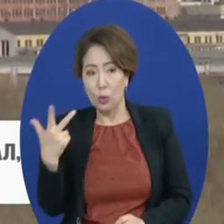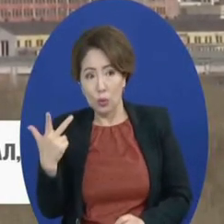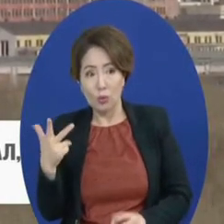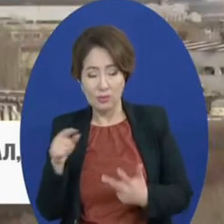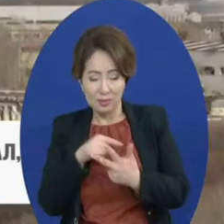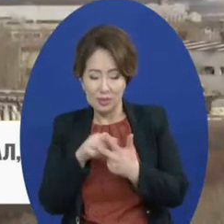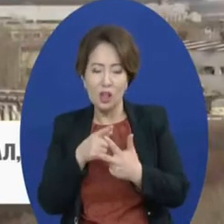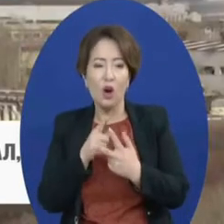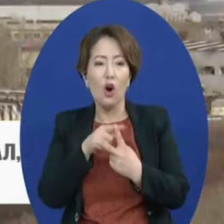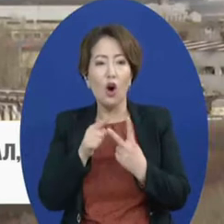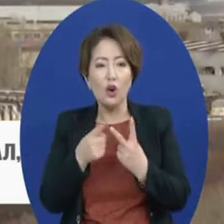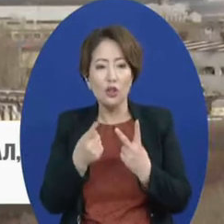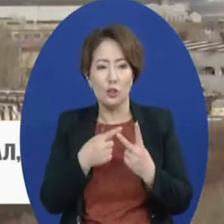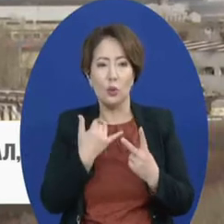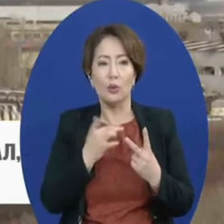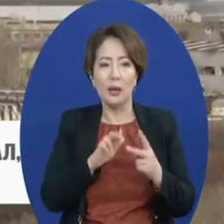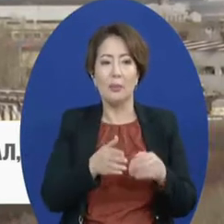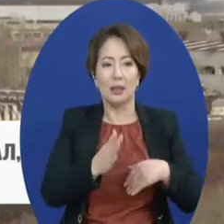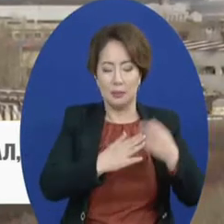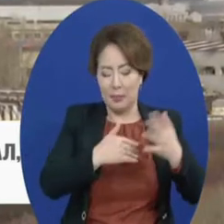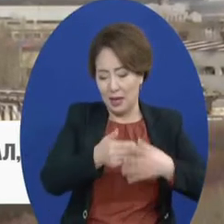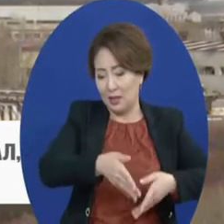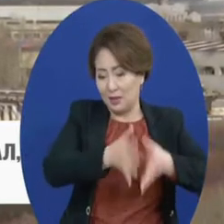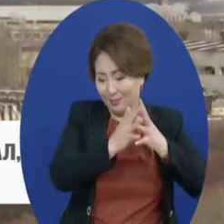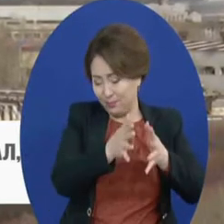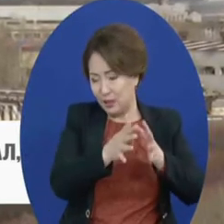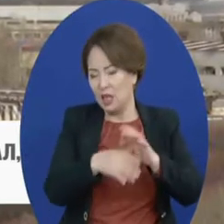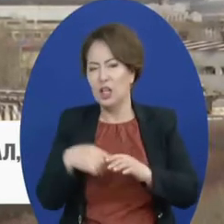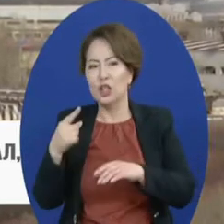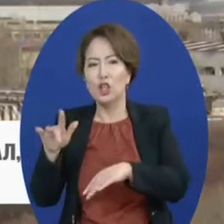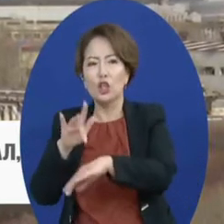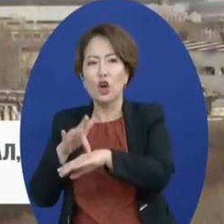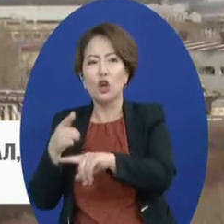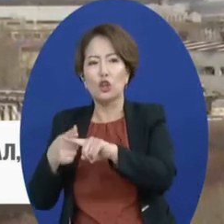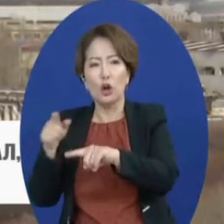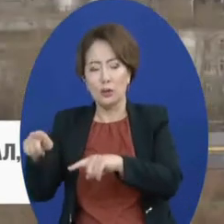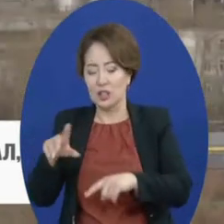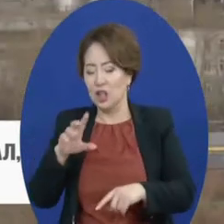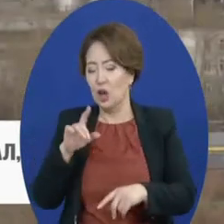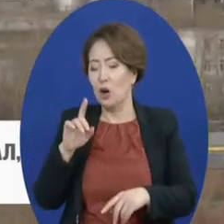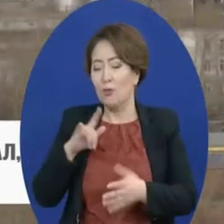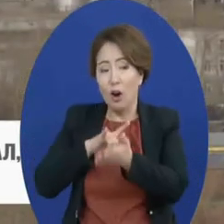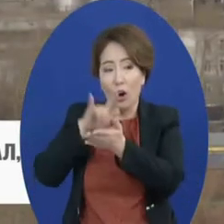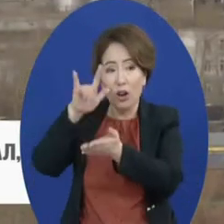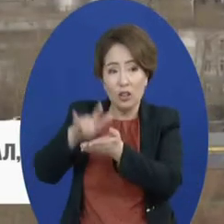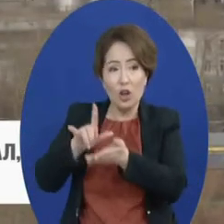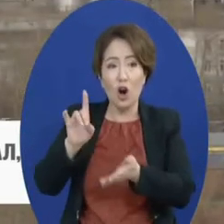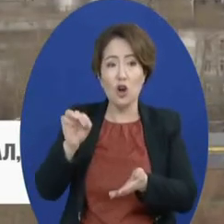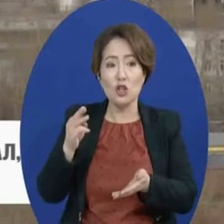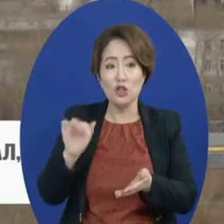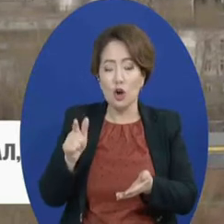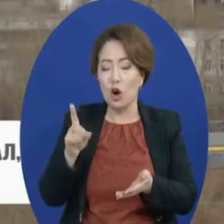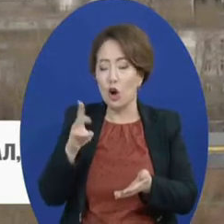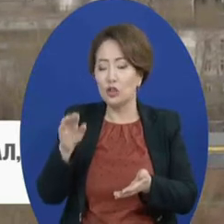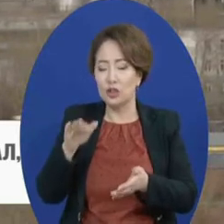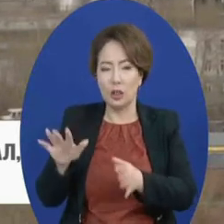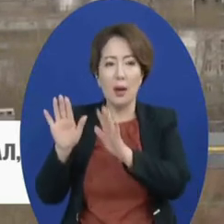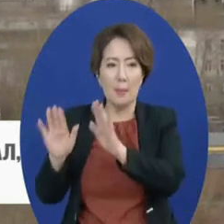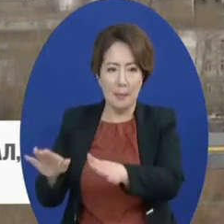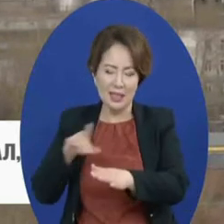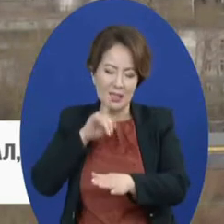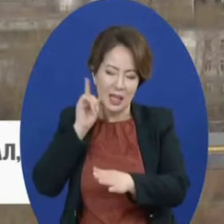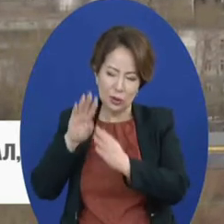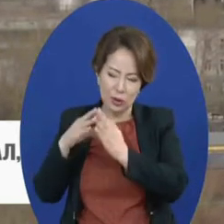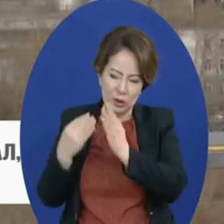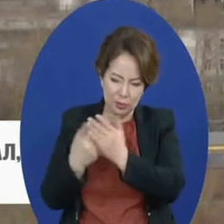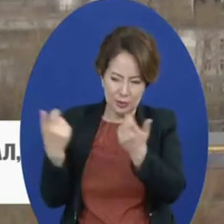нь Улаанбаатарт харин нэгийг нь Хөдөө орон нутагт тухайлбал шинэ нисэх онгоцны буудал Хөшгийн хөндөд барих санал гарч байна. Залуу гэр бүлийг дэмжиж орлогод нь